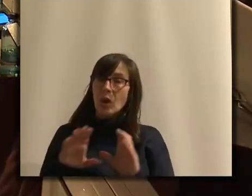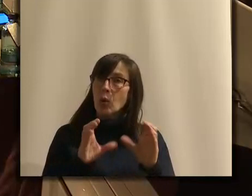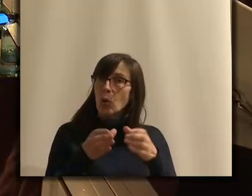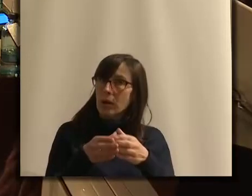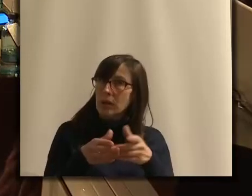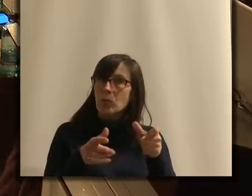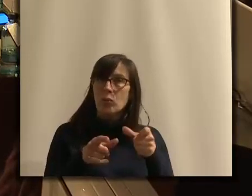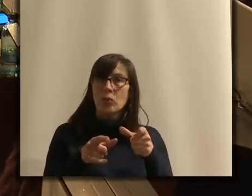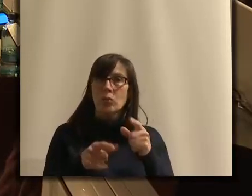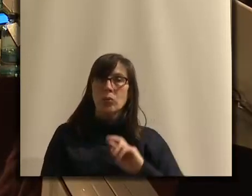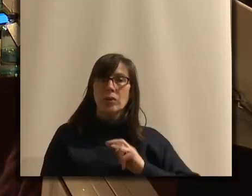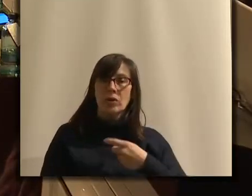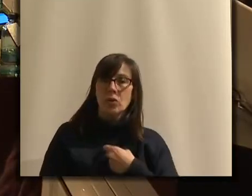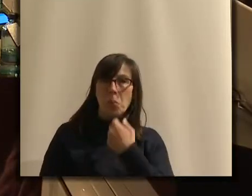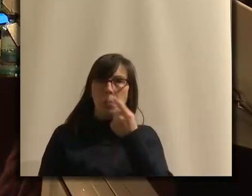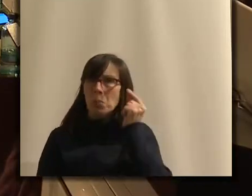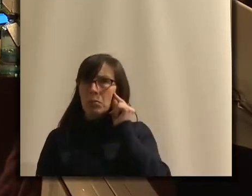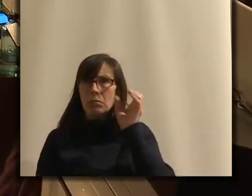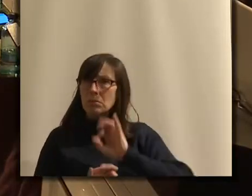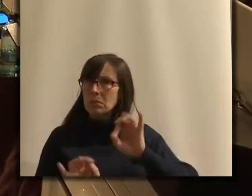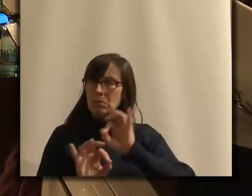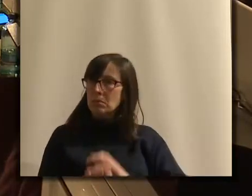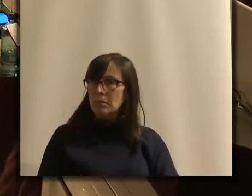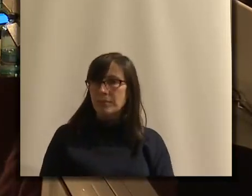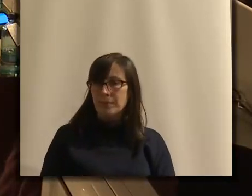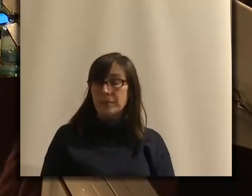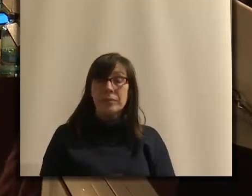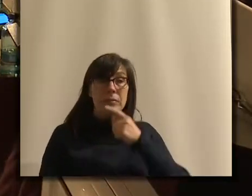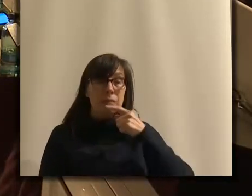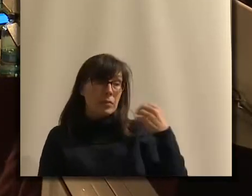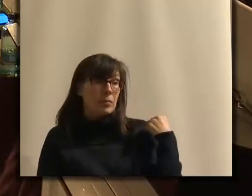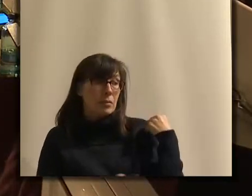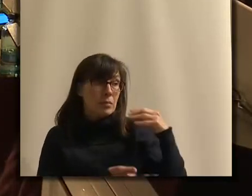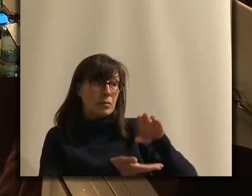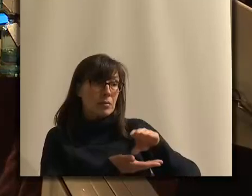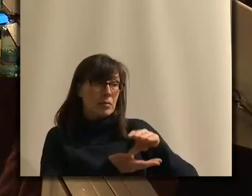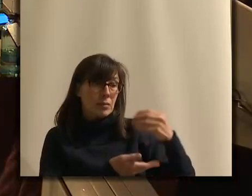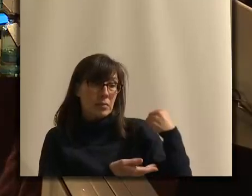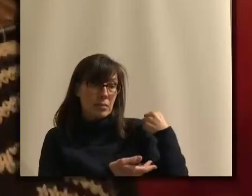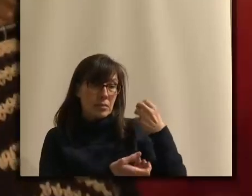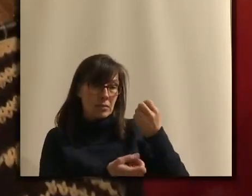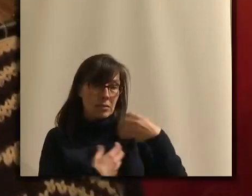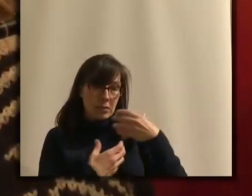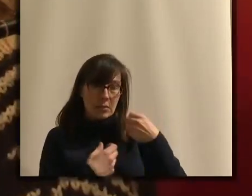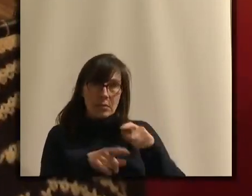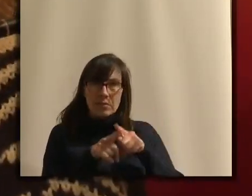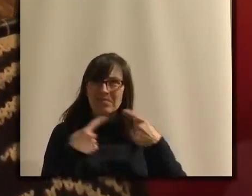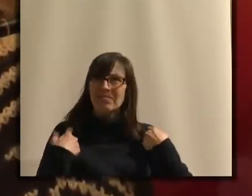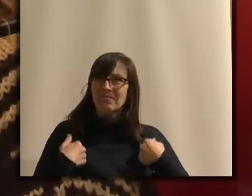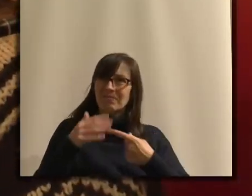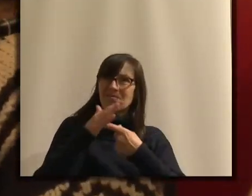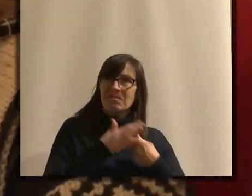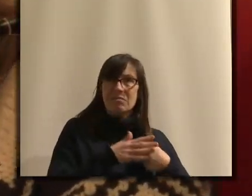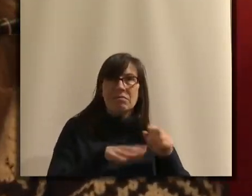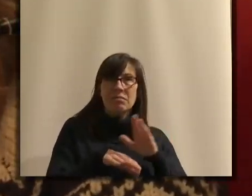trans no són coneixedores d'això. I ens han transmès, a més ens han transmès, que se senten absolutament discriminades per l'equip